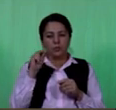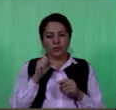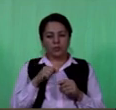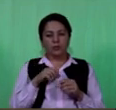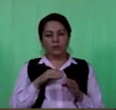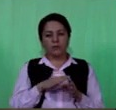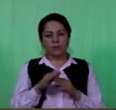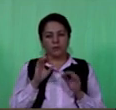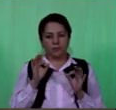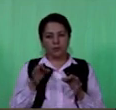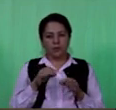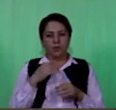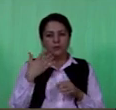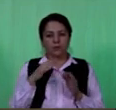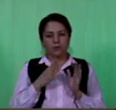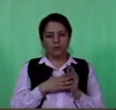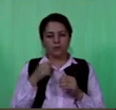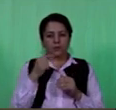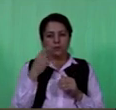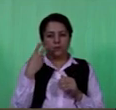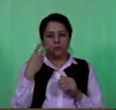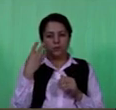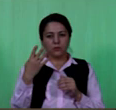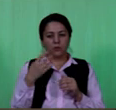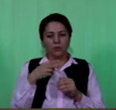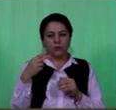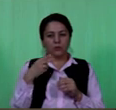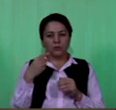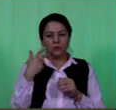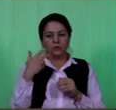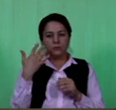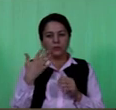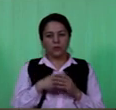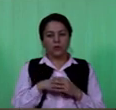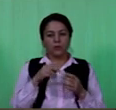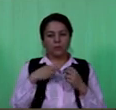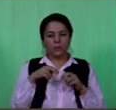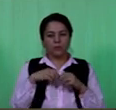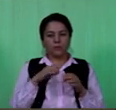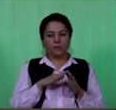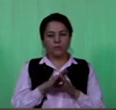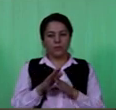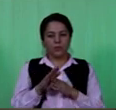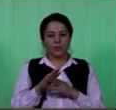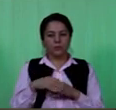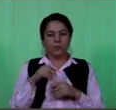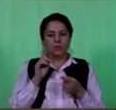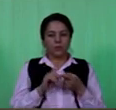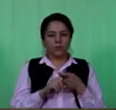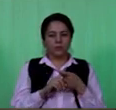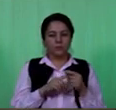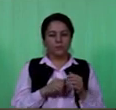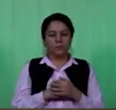из 50 9 вычтем 24 равно 35 проверку мы выполняем сложением